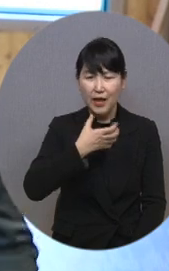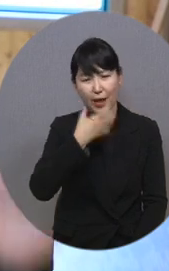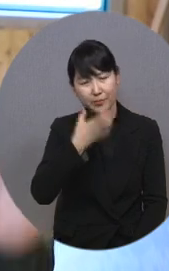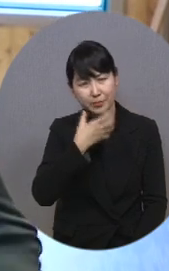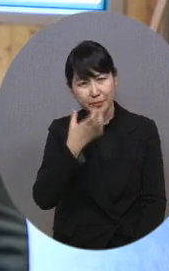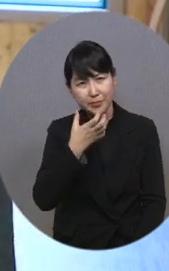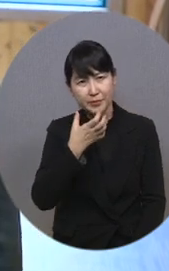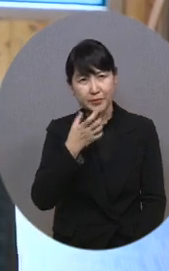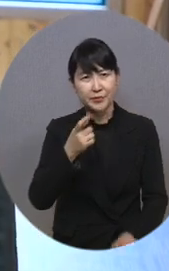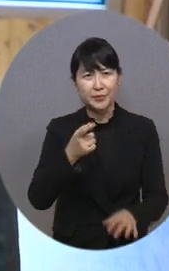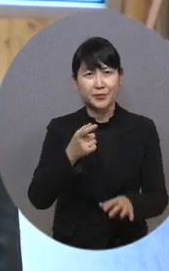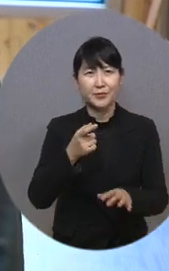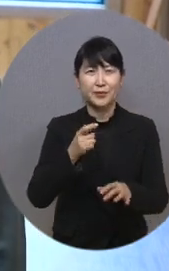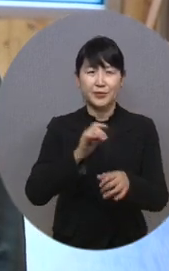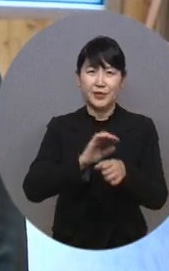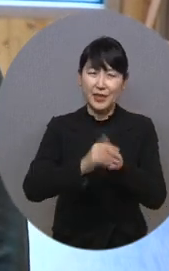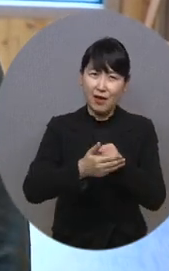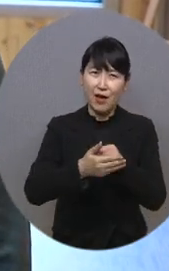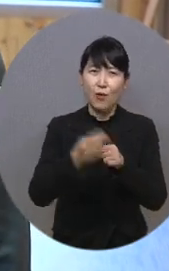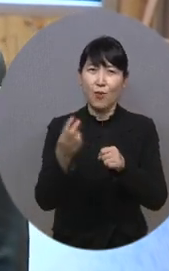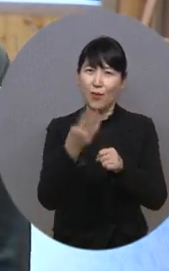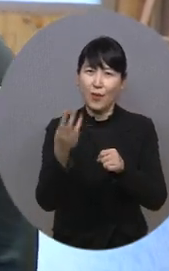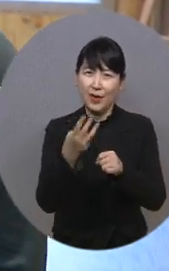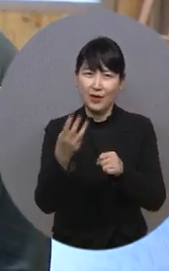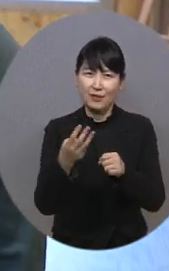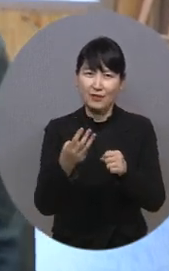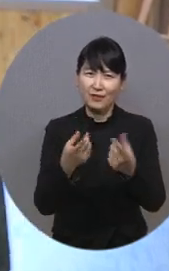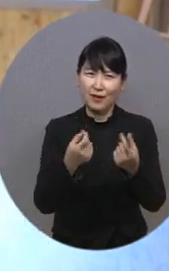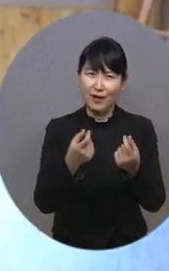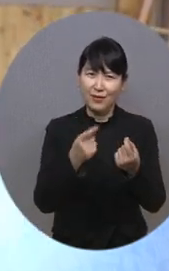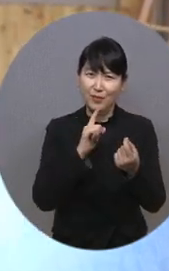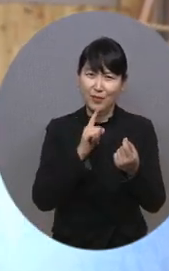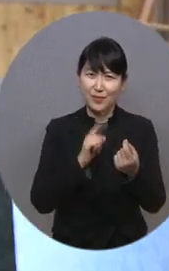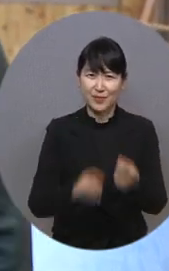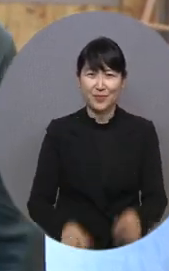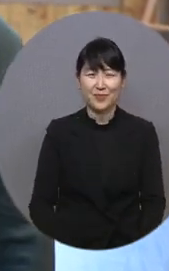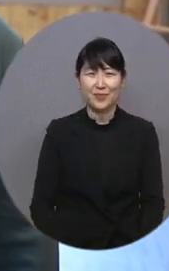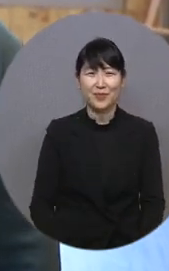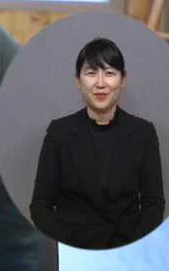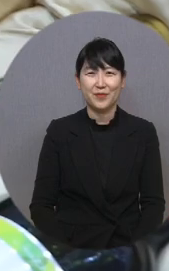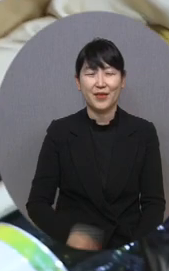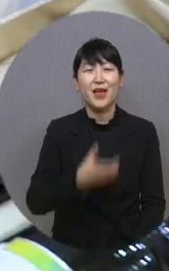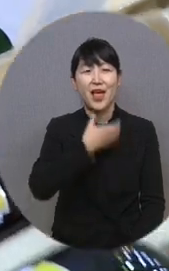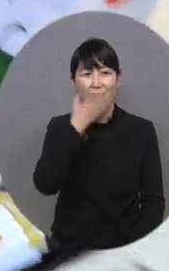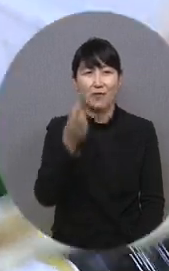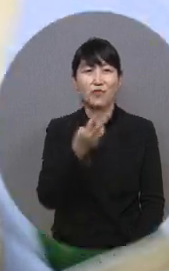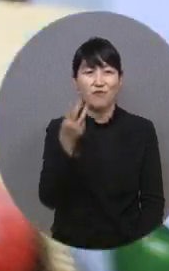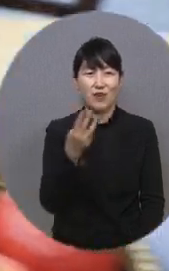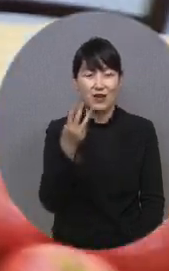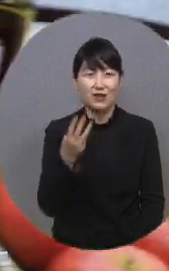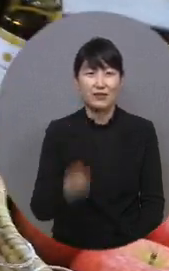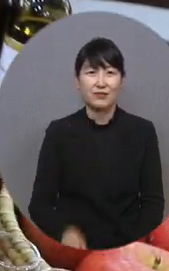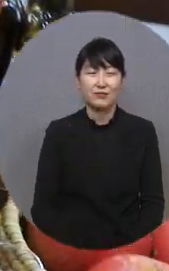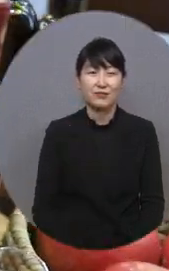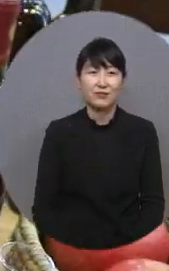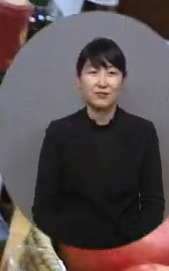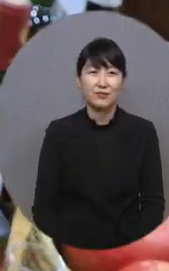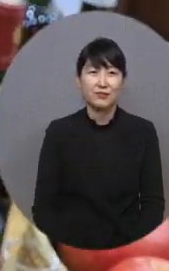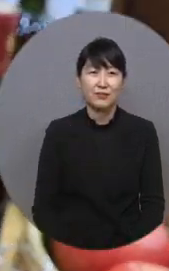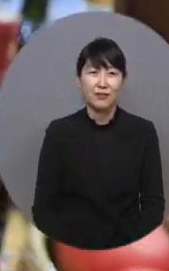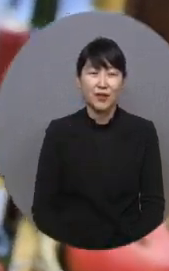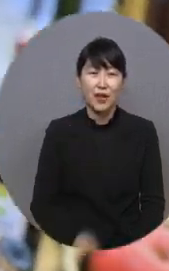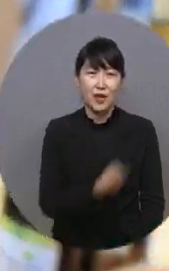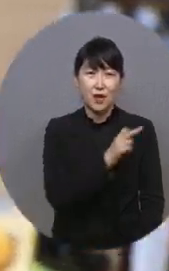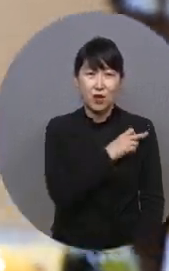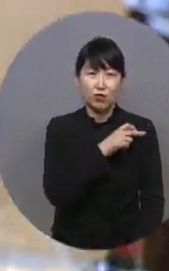예. 애플 사과 와인 예. 같은 말 아닌가요? 예, 맞습니다. 애플 와인이래요. 예. 네, 이게